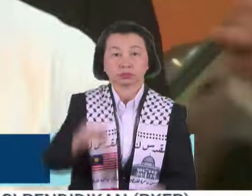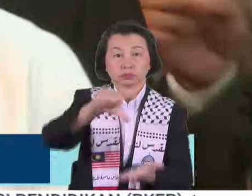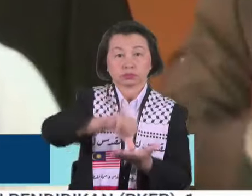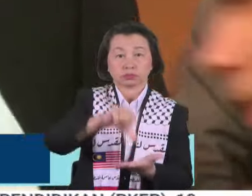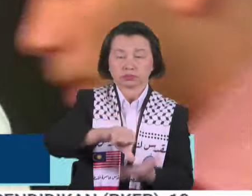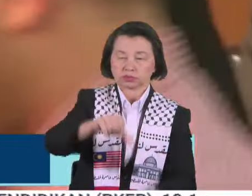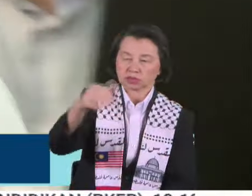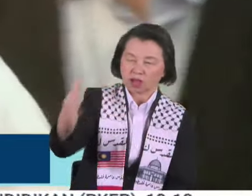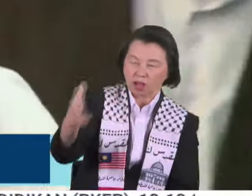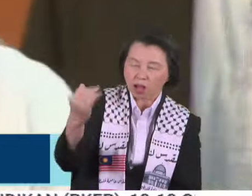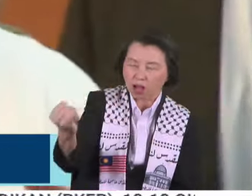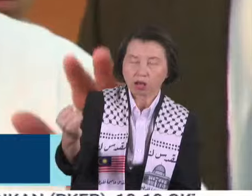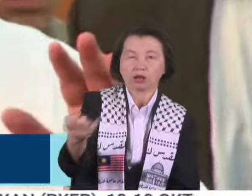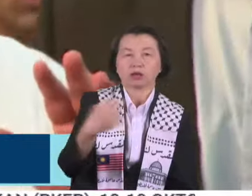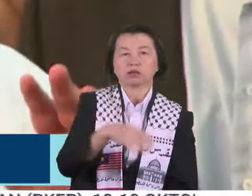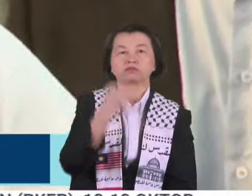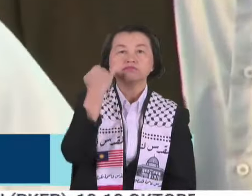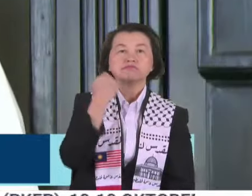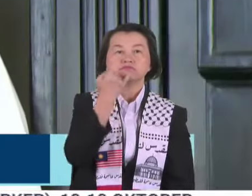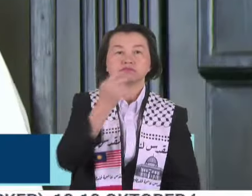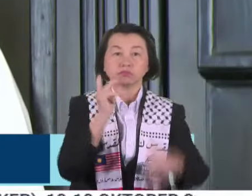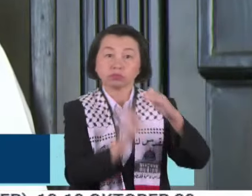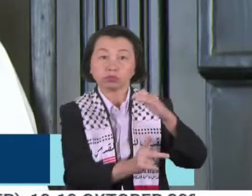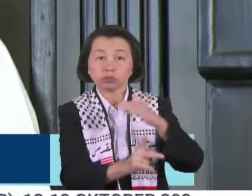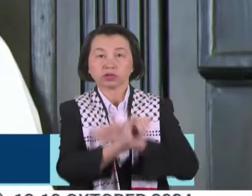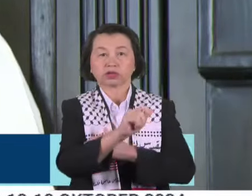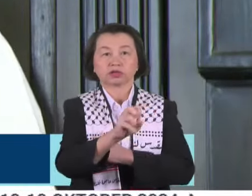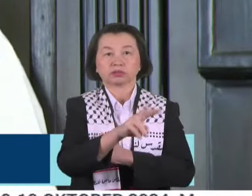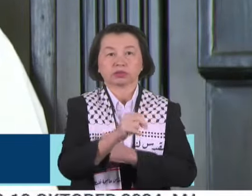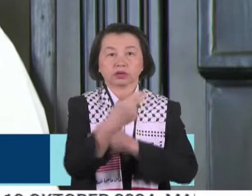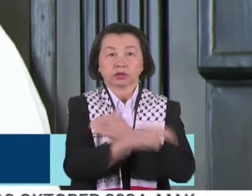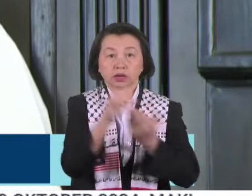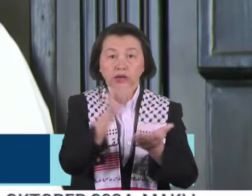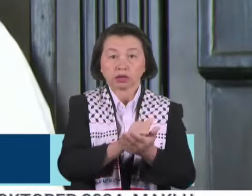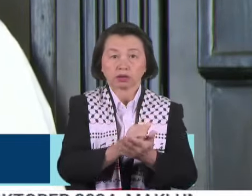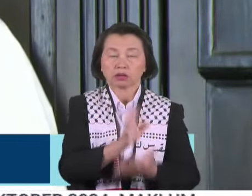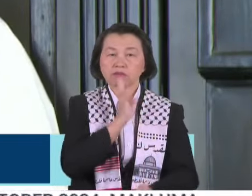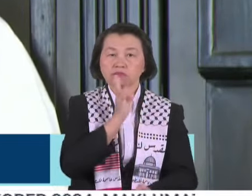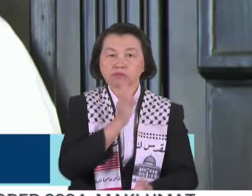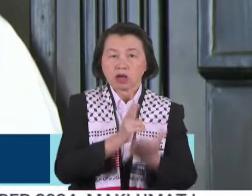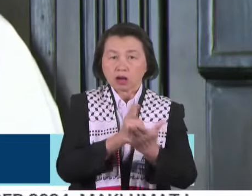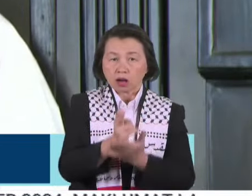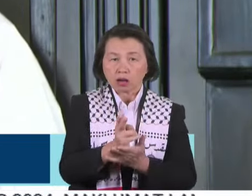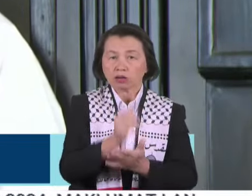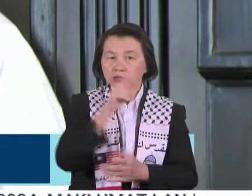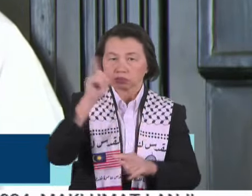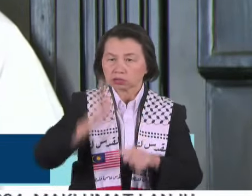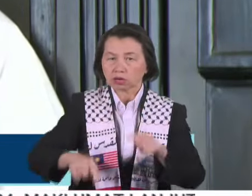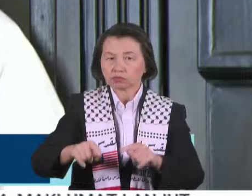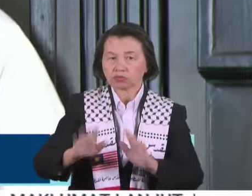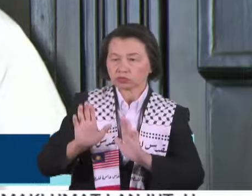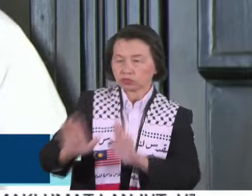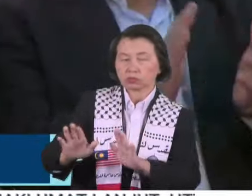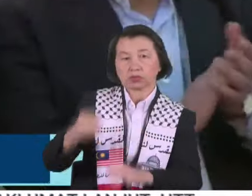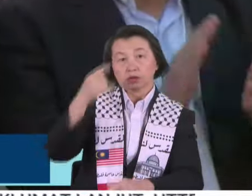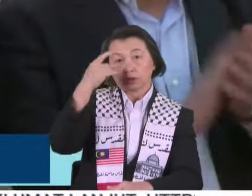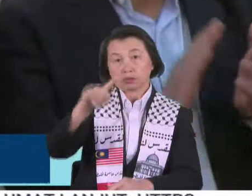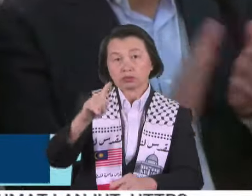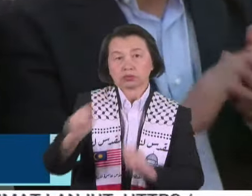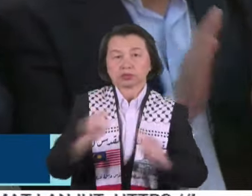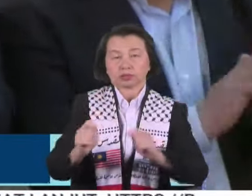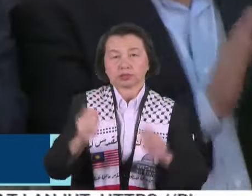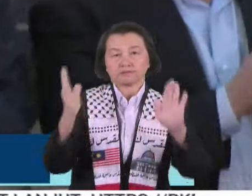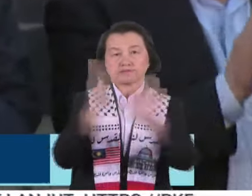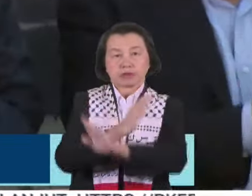Iran kutuk keras tindakan rejim Zionis membunuh Haniyeh di negara itu dan menegaskan hak yang tidak boleh disangkal untuk